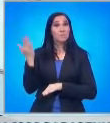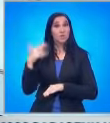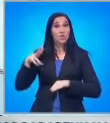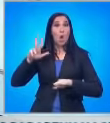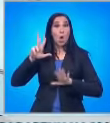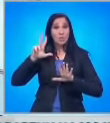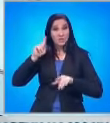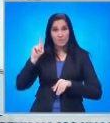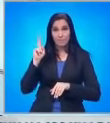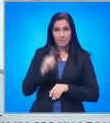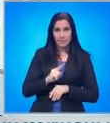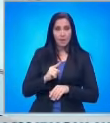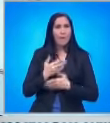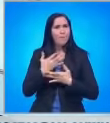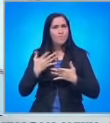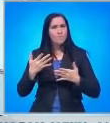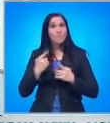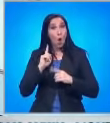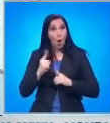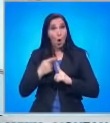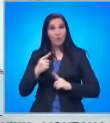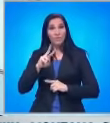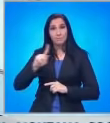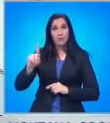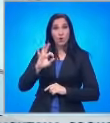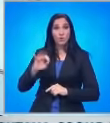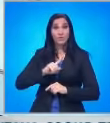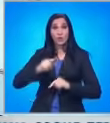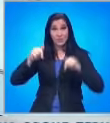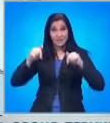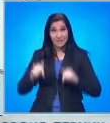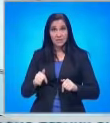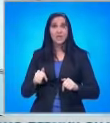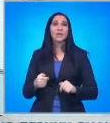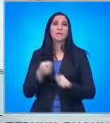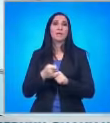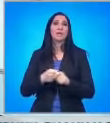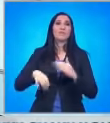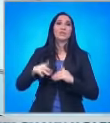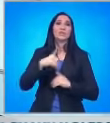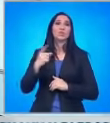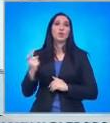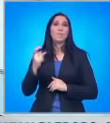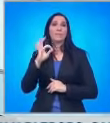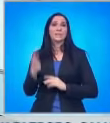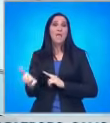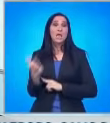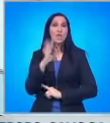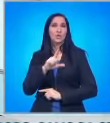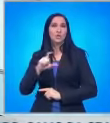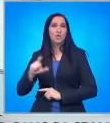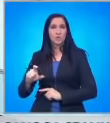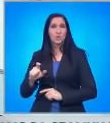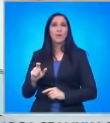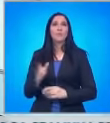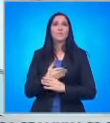предходните 8 дни. Но от 21 октомври до днес са приложени над 150 000 дози, а само между 13 и